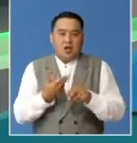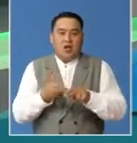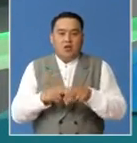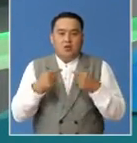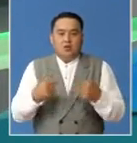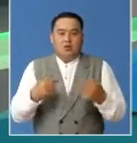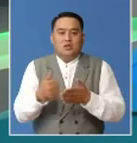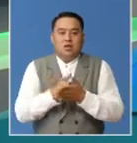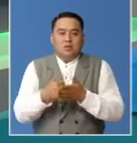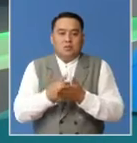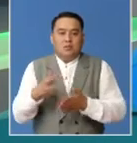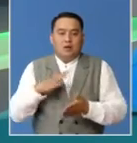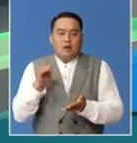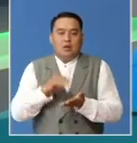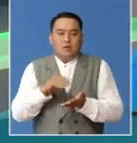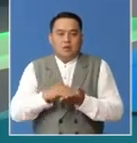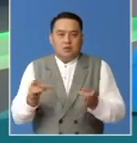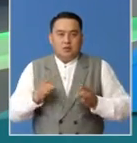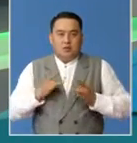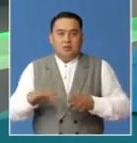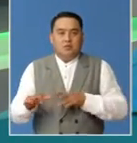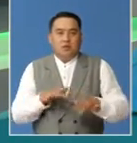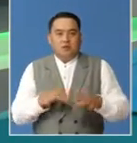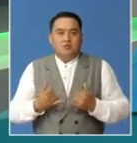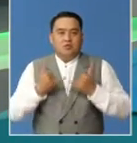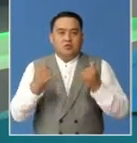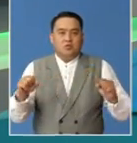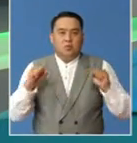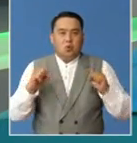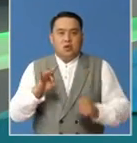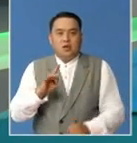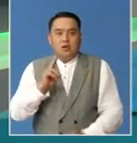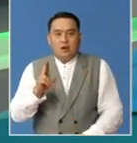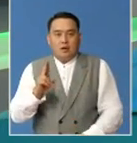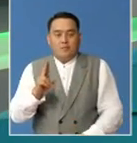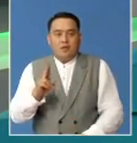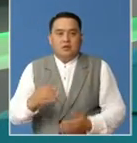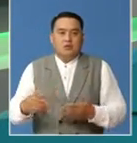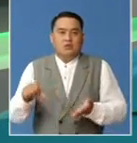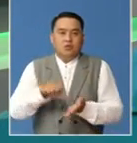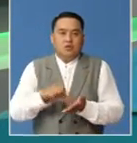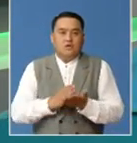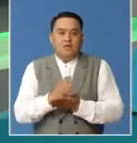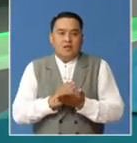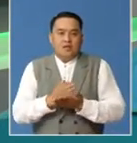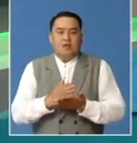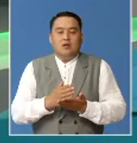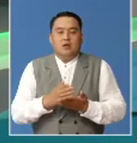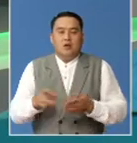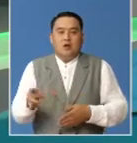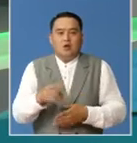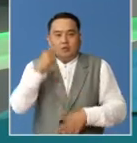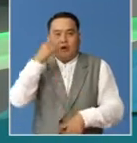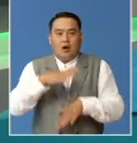и другие достижения были отмечены на торжественном мероприятии в честь Дня спорта Республики Казахстан. Он собрал ветеранов сферы, работников